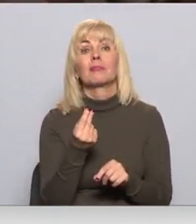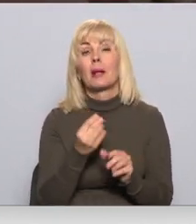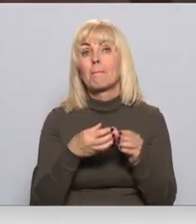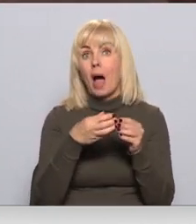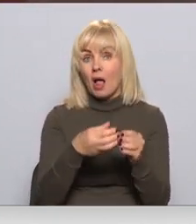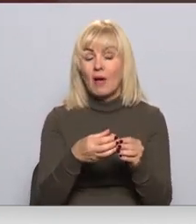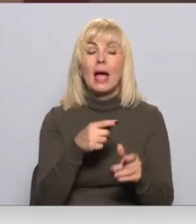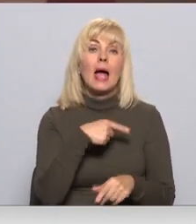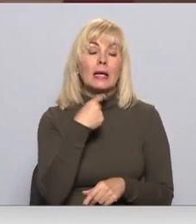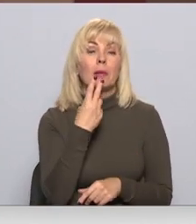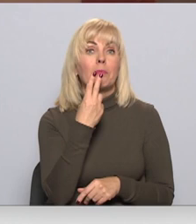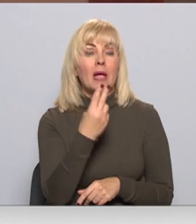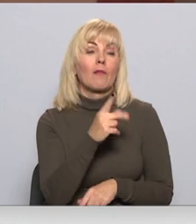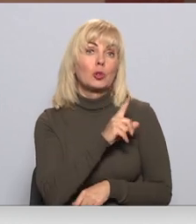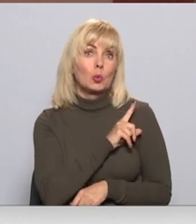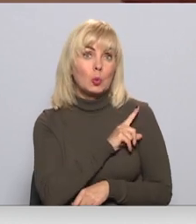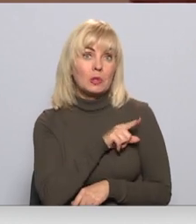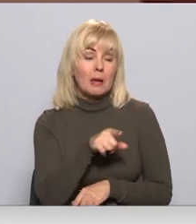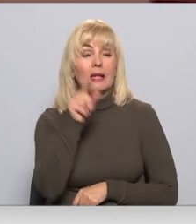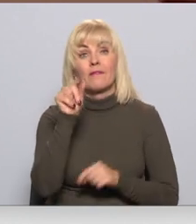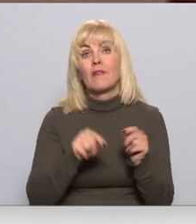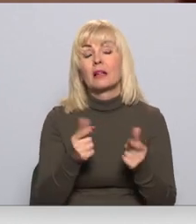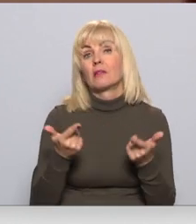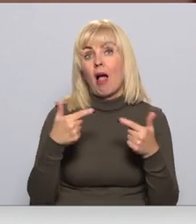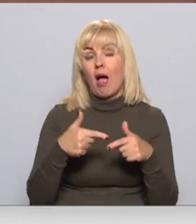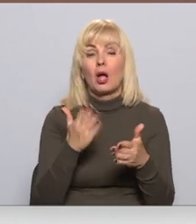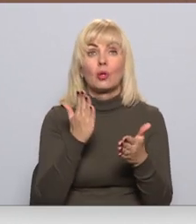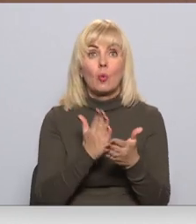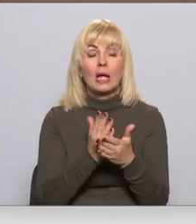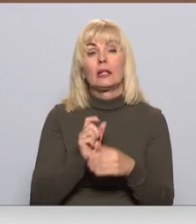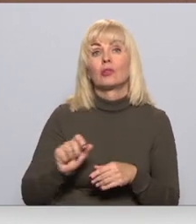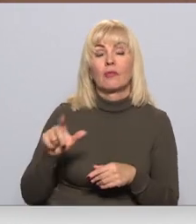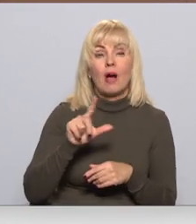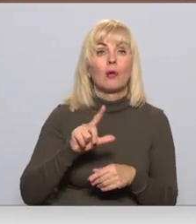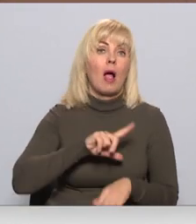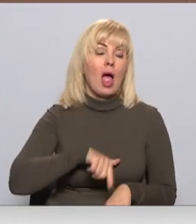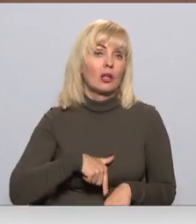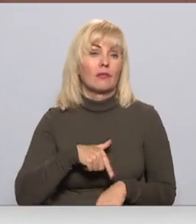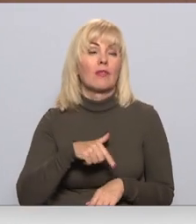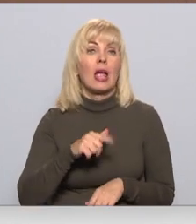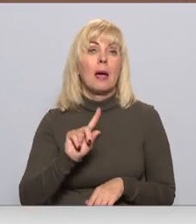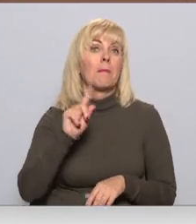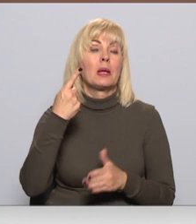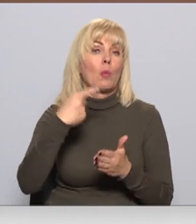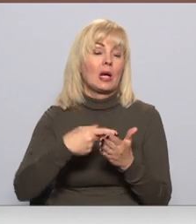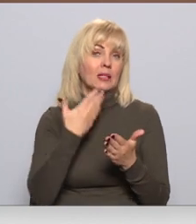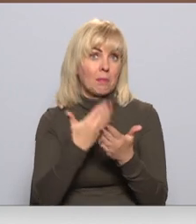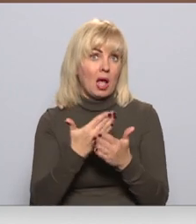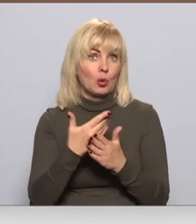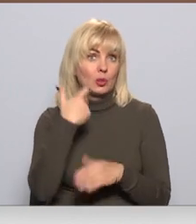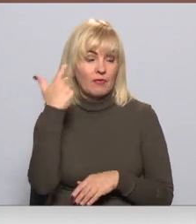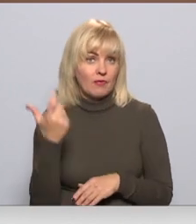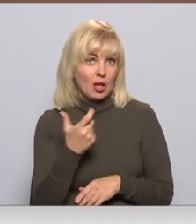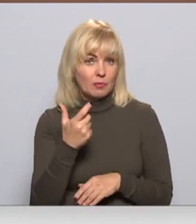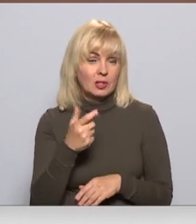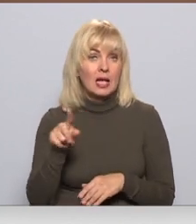ka šī festivāla laikā notiks vairāku Latvijas filmu pirmizrādes, tostarp